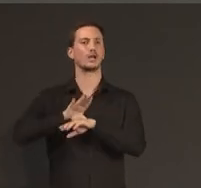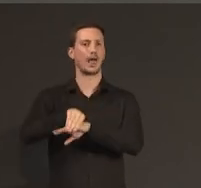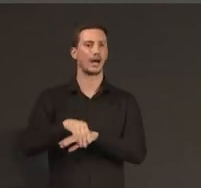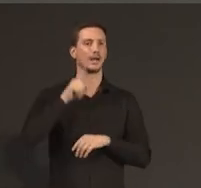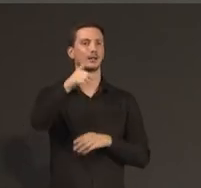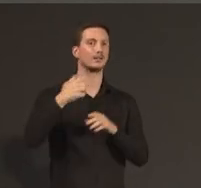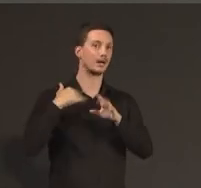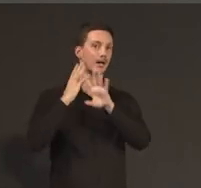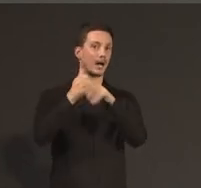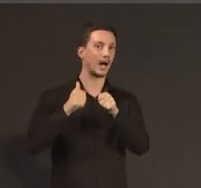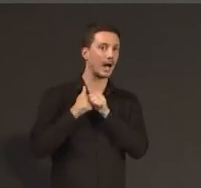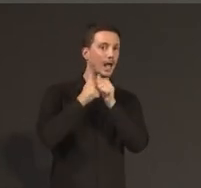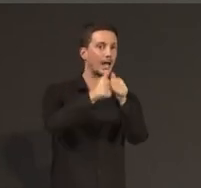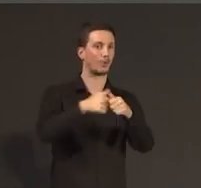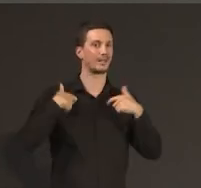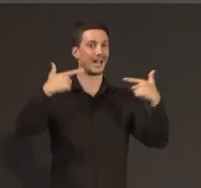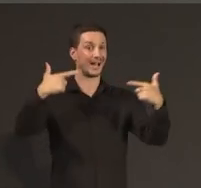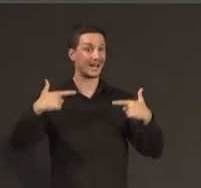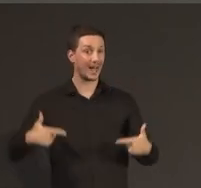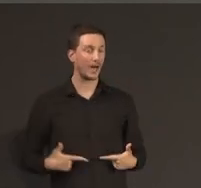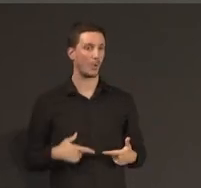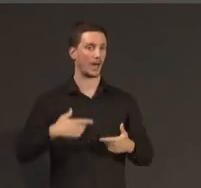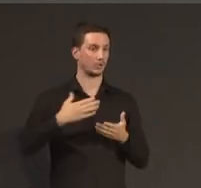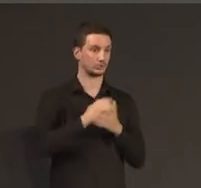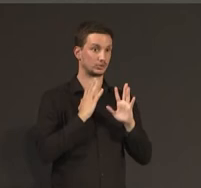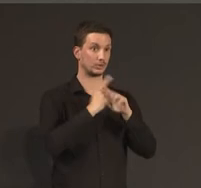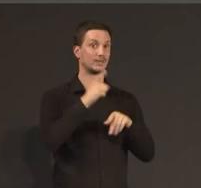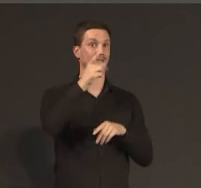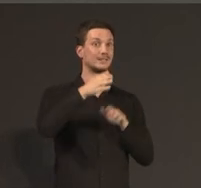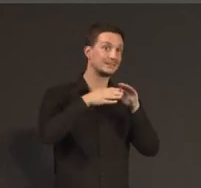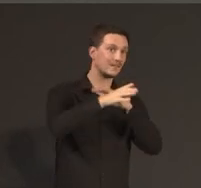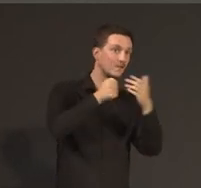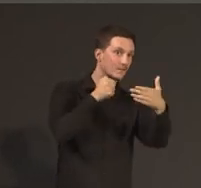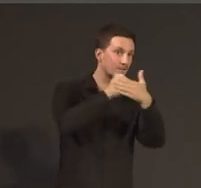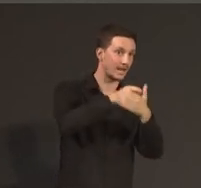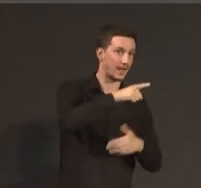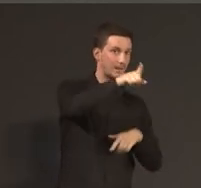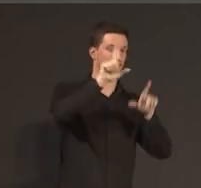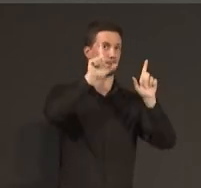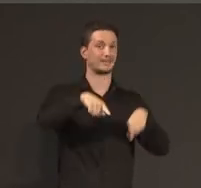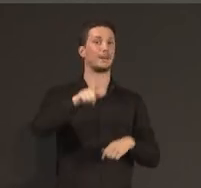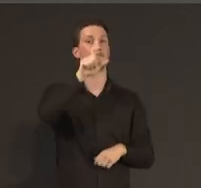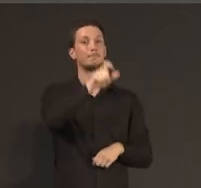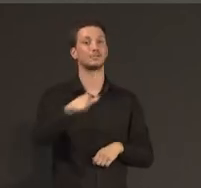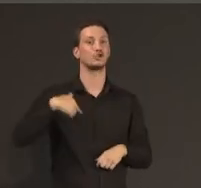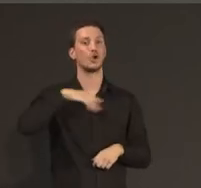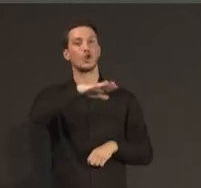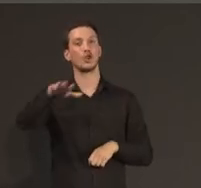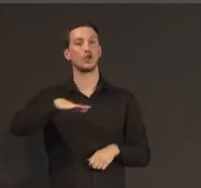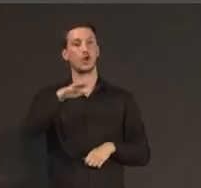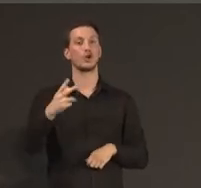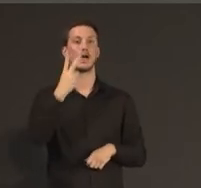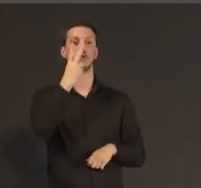acompanyeu la desfilada de graduats i graduades i sortiu pel fons d'aquest pati. Les persones assegudes a les zones